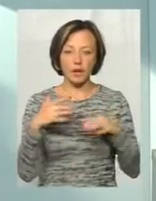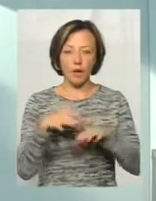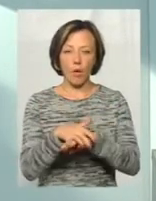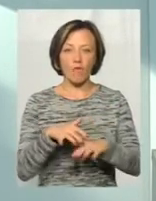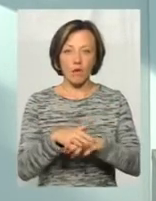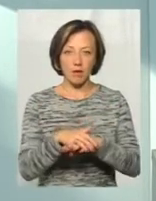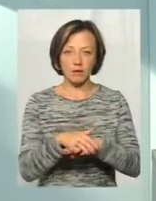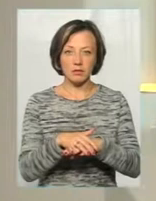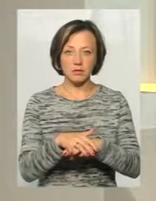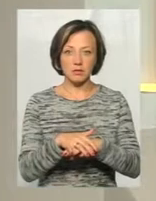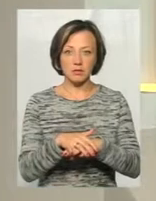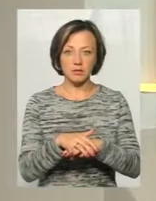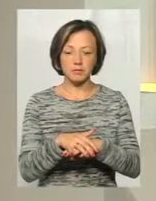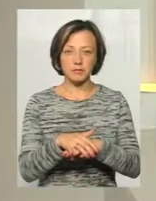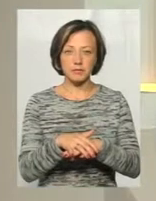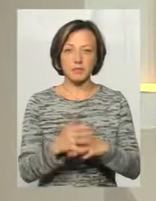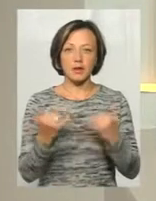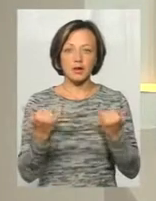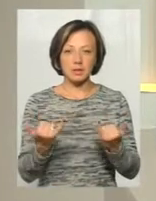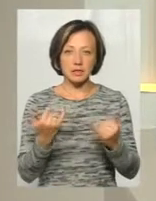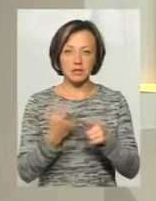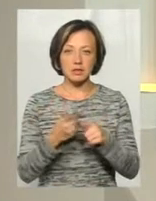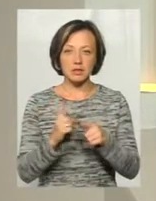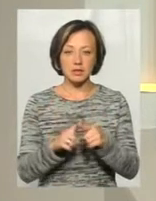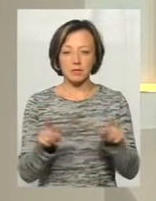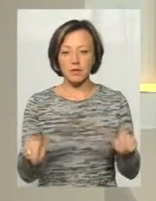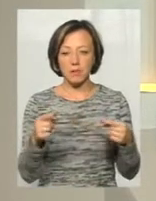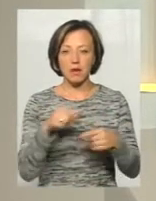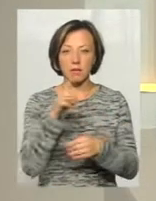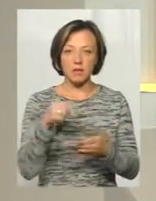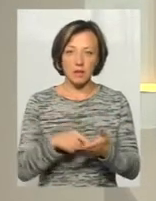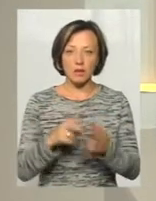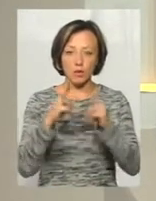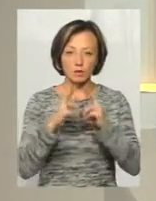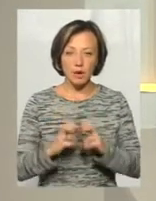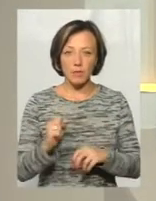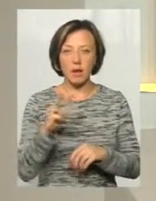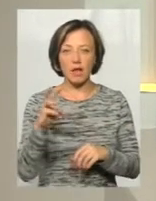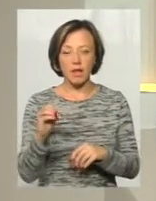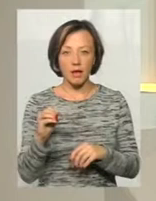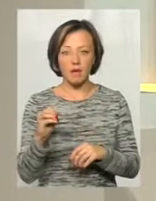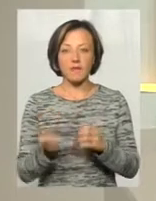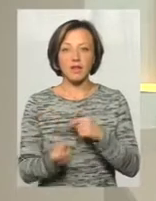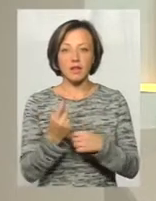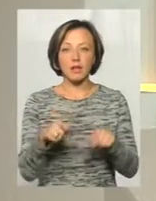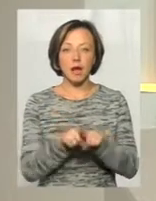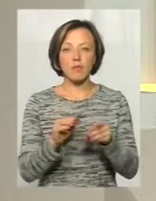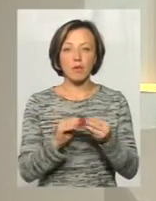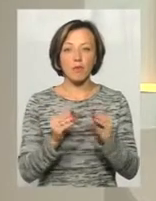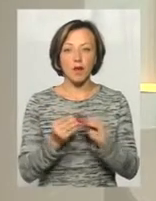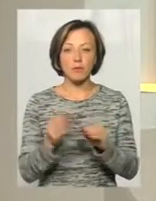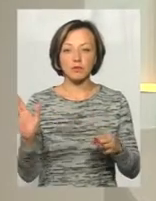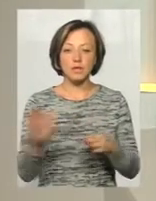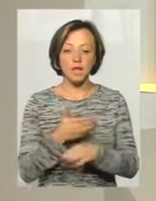рахували дуже велику плату. Зараз ми з тим всім піднімали питання, розбираємося, але виникла така проблема, що